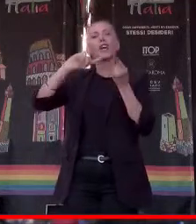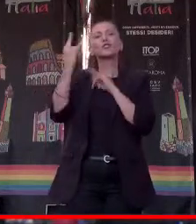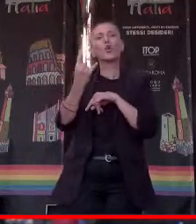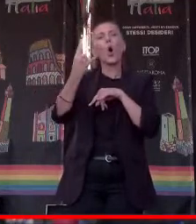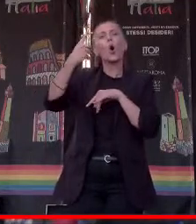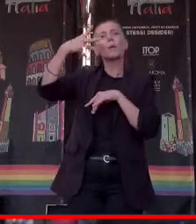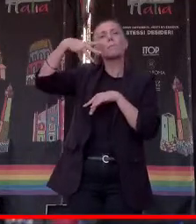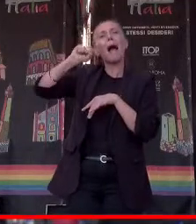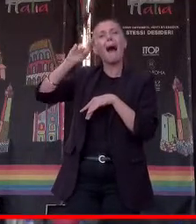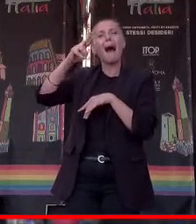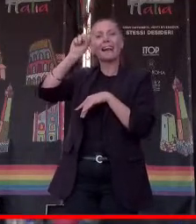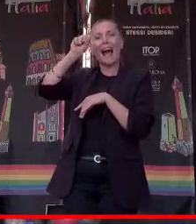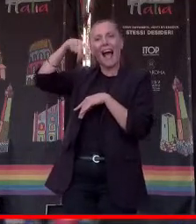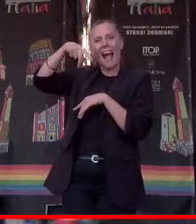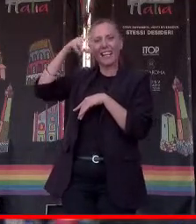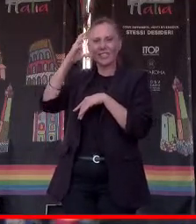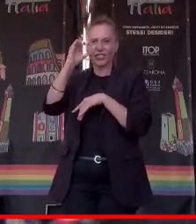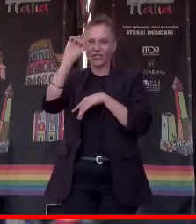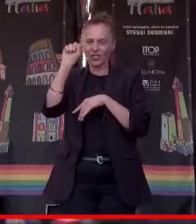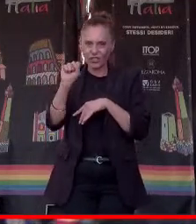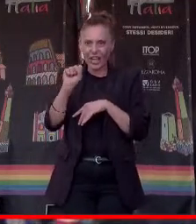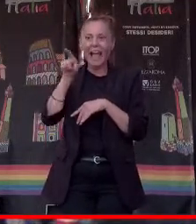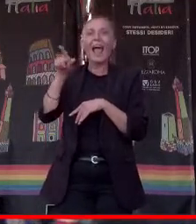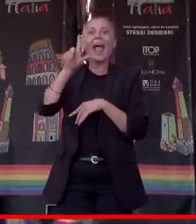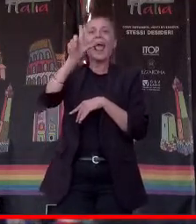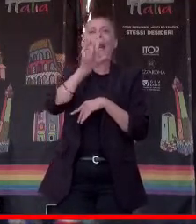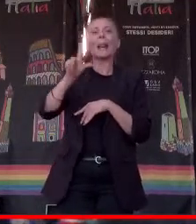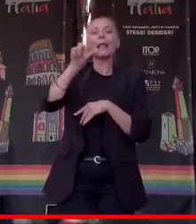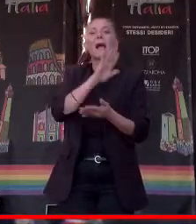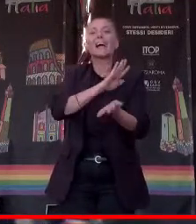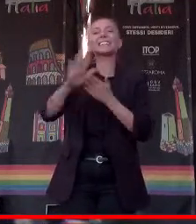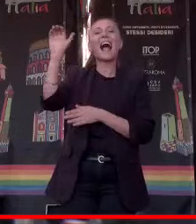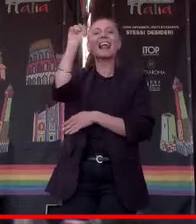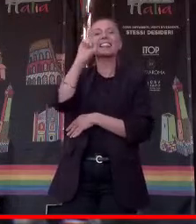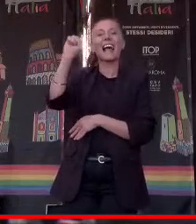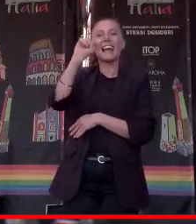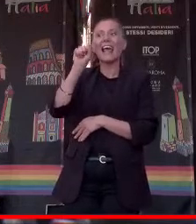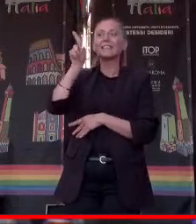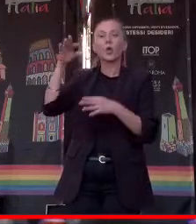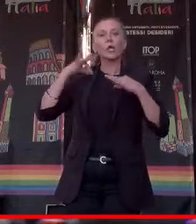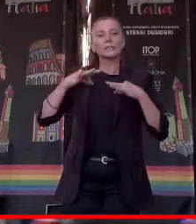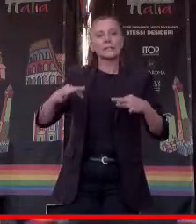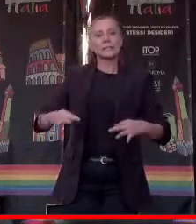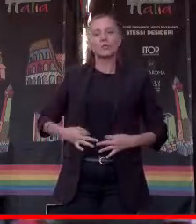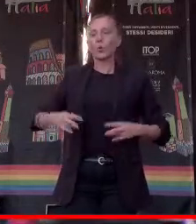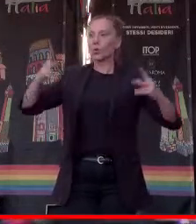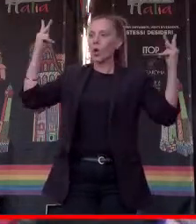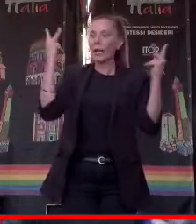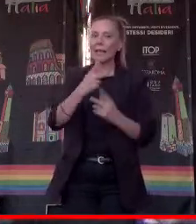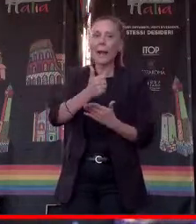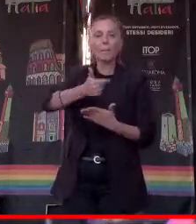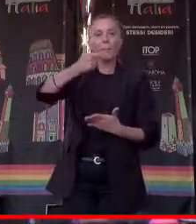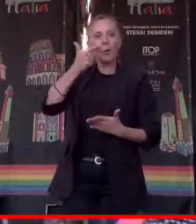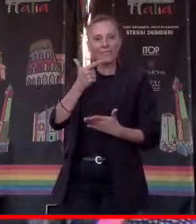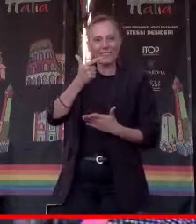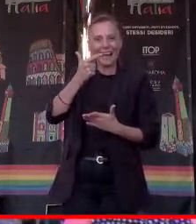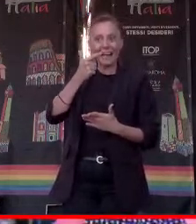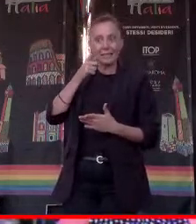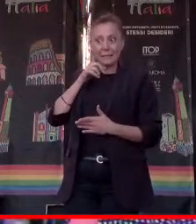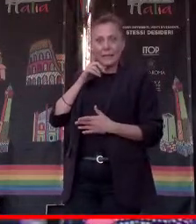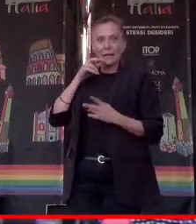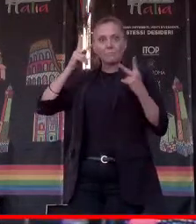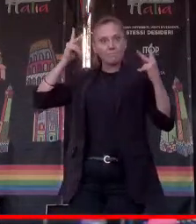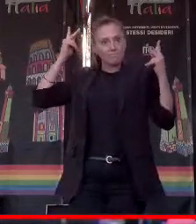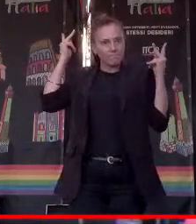uscendo dall'IPAB Sant'Alessio, che è una delle realtà più importanti, una delle realtà importanti in questo territorio, non sono